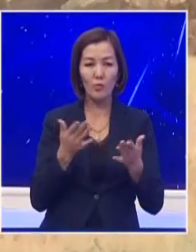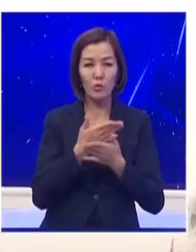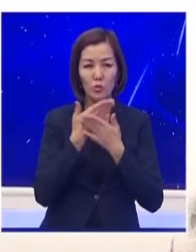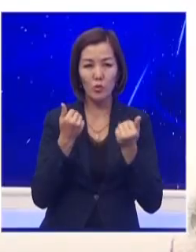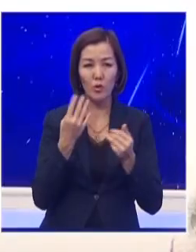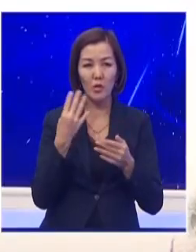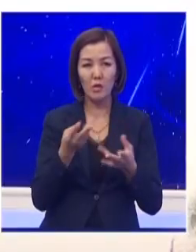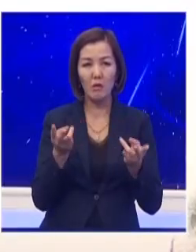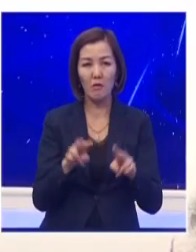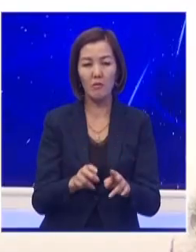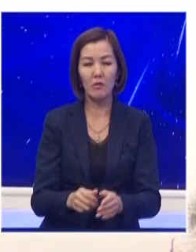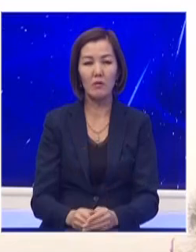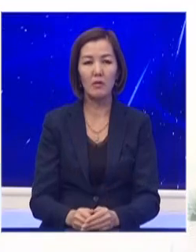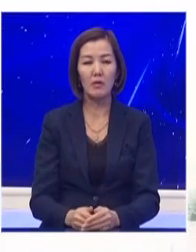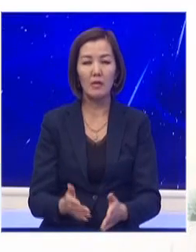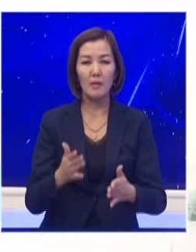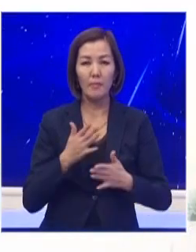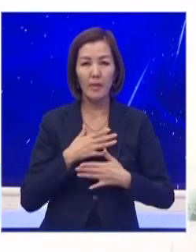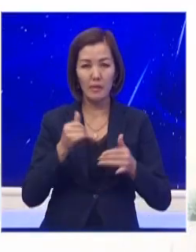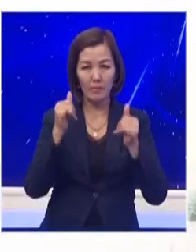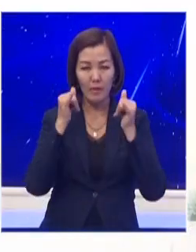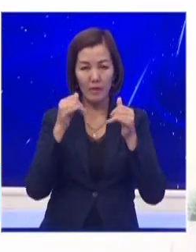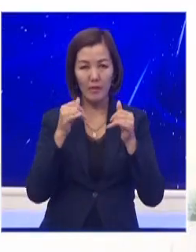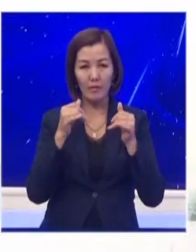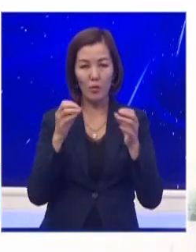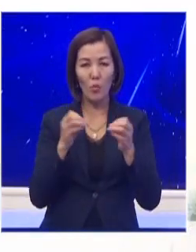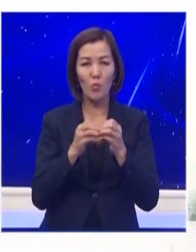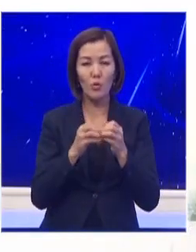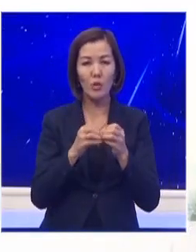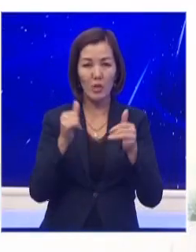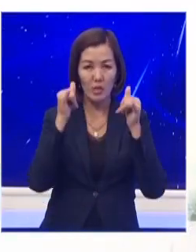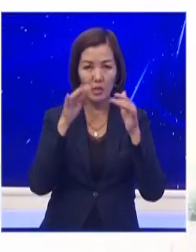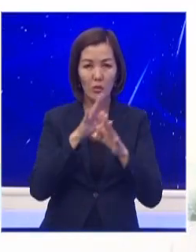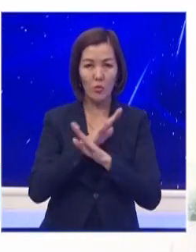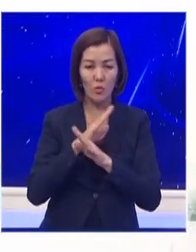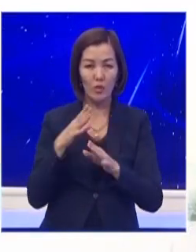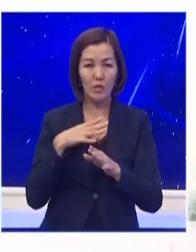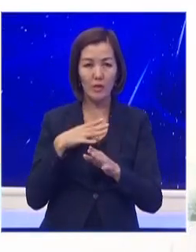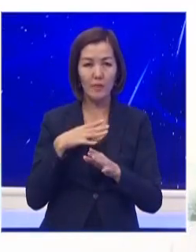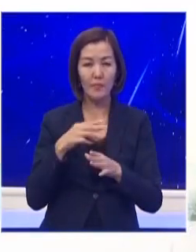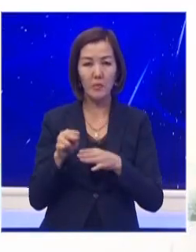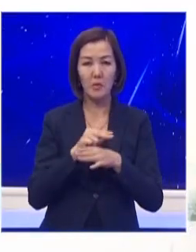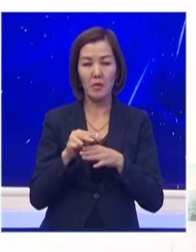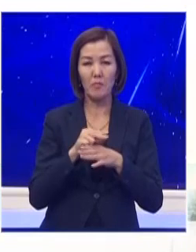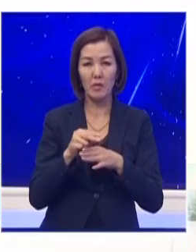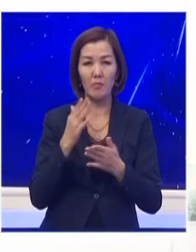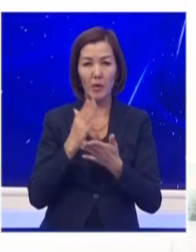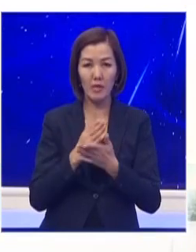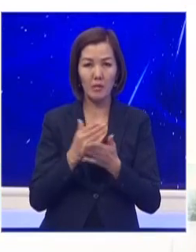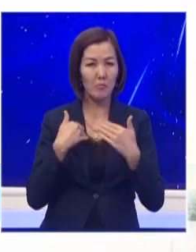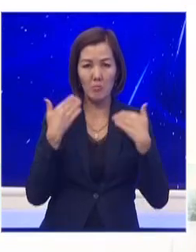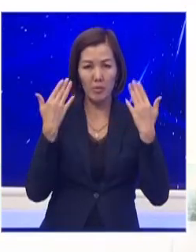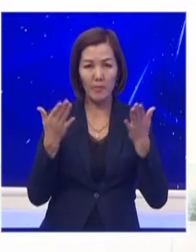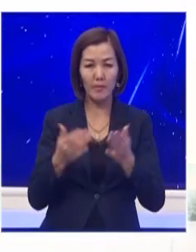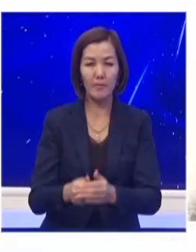қақсайды. Мен малды бақылы бір ай болды, он шақты сиыр өлді. Емдеп жатыр дейді, білмеймін, емдегенін білмейді